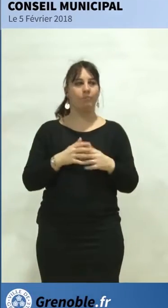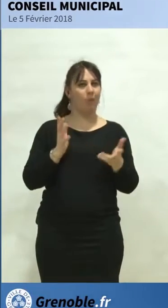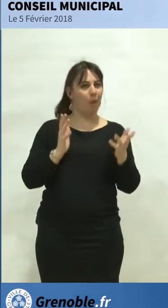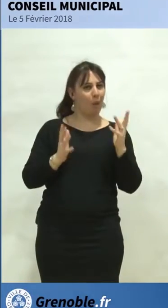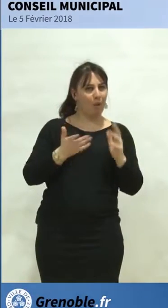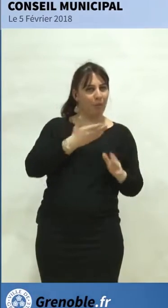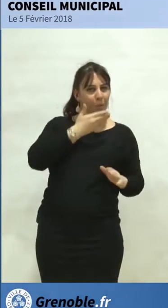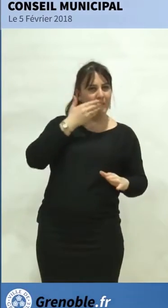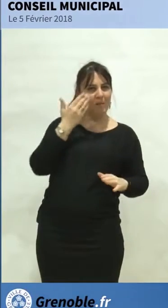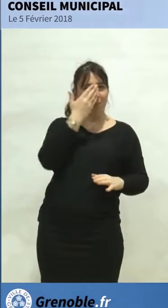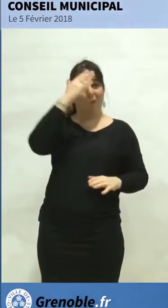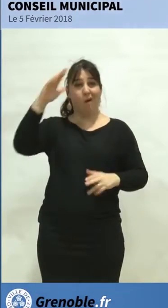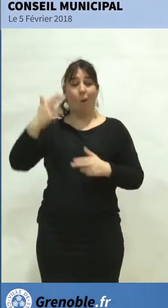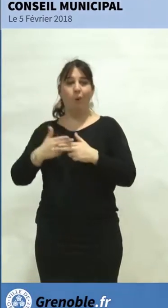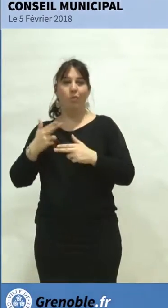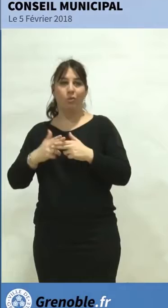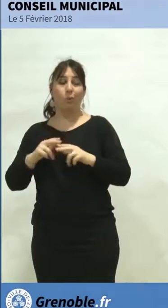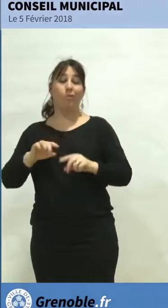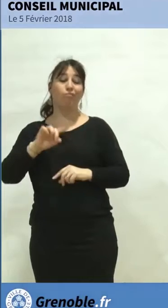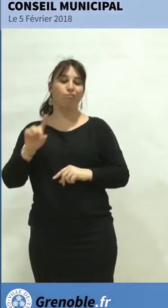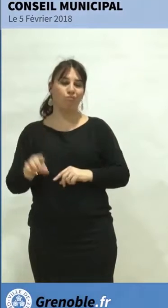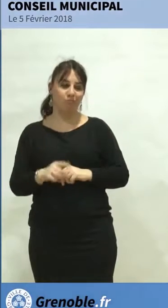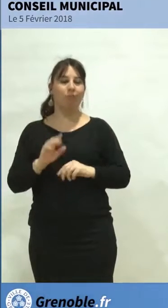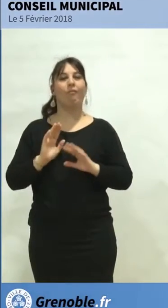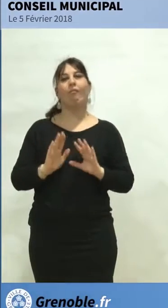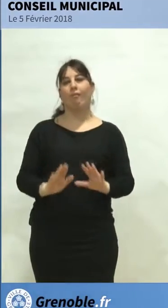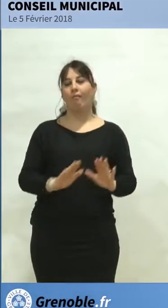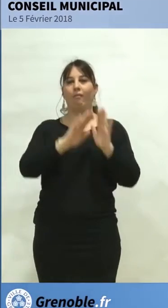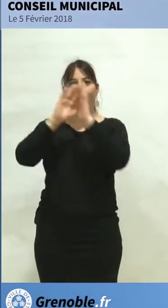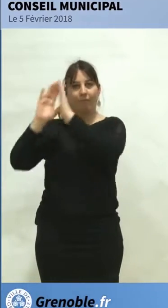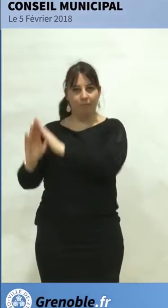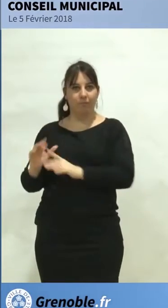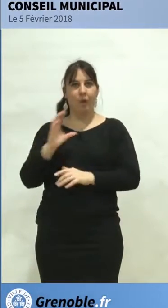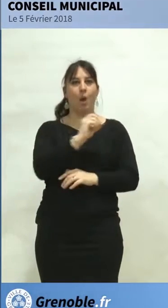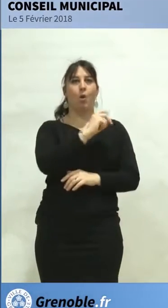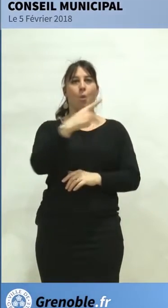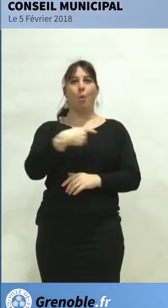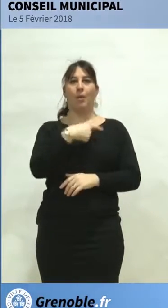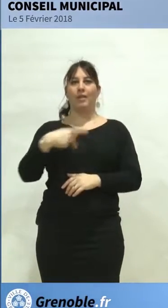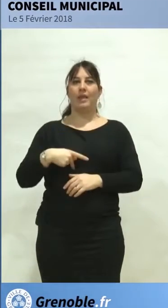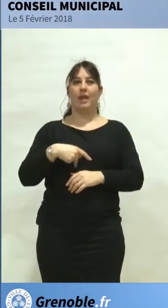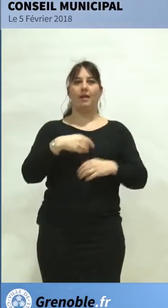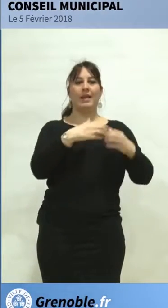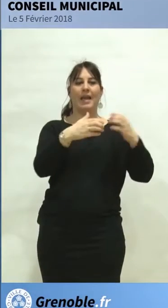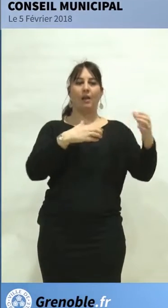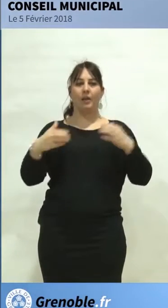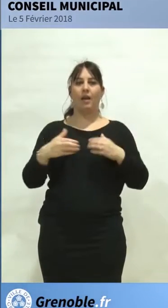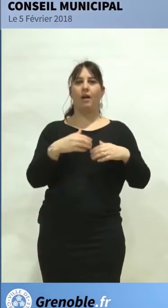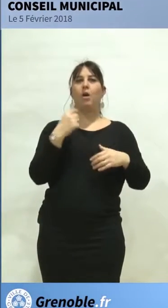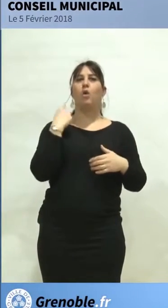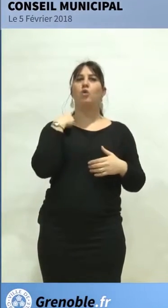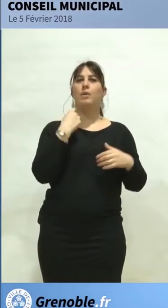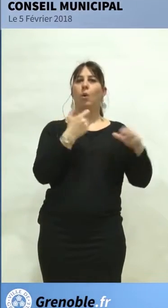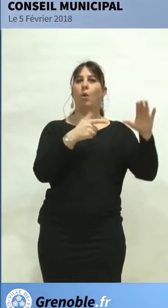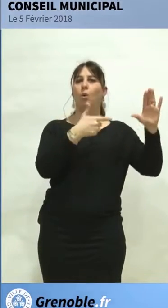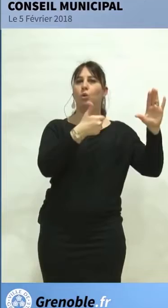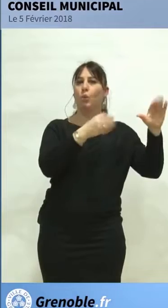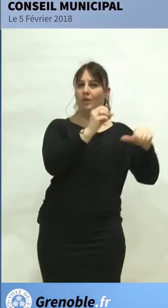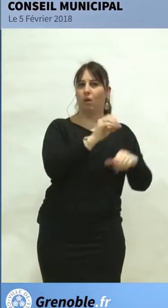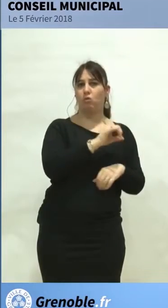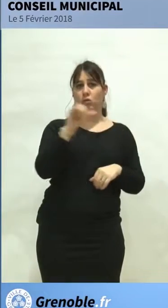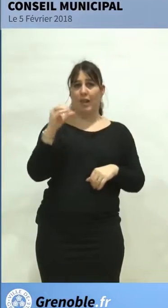fallu mettre un autre nom. Donc un plan de sauvegarde des deux copropriétés de la galerie de l'Arlequin qui va du 60 au